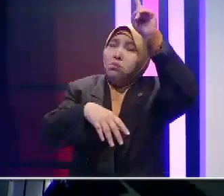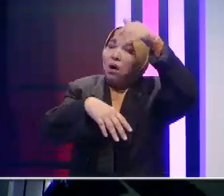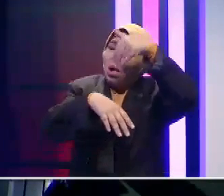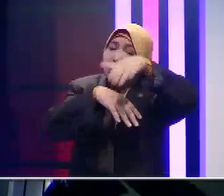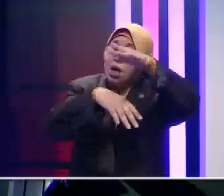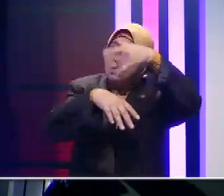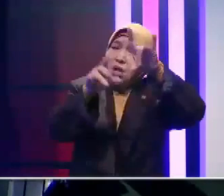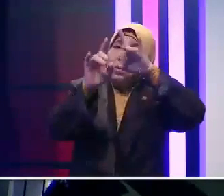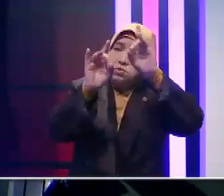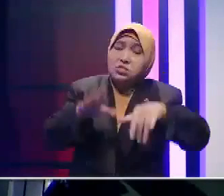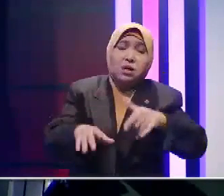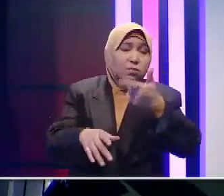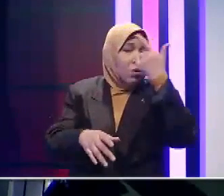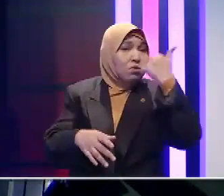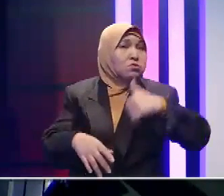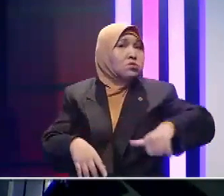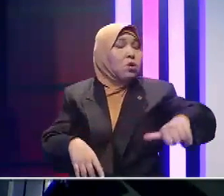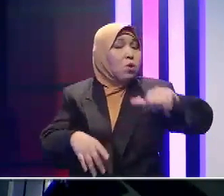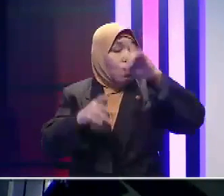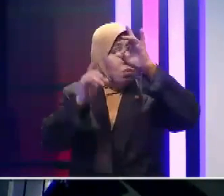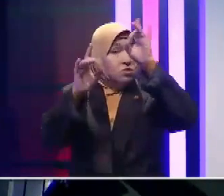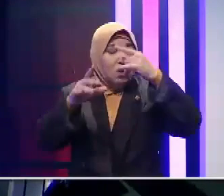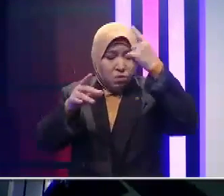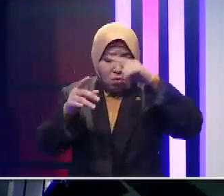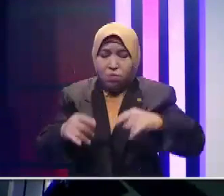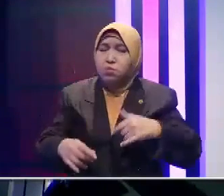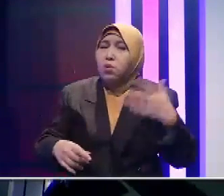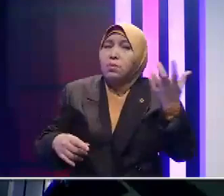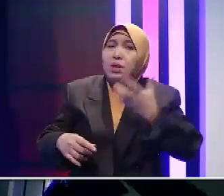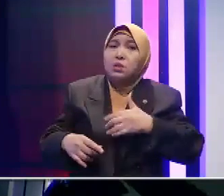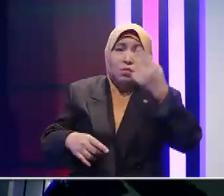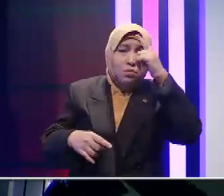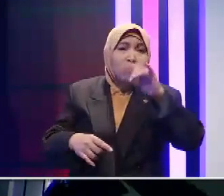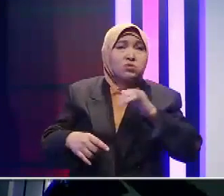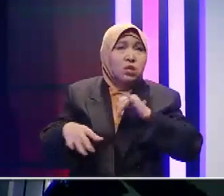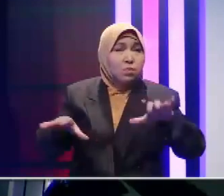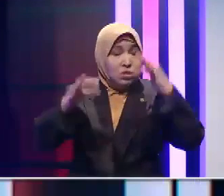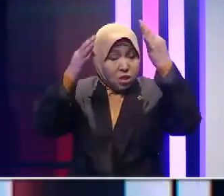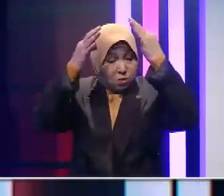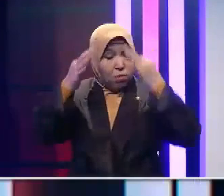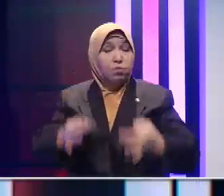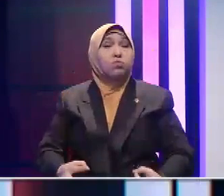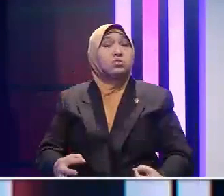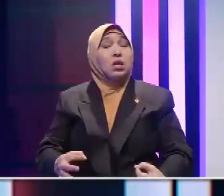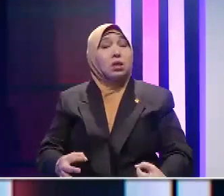berbagai-bagai. Sebabnya hujan tu untuk apa? Bukan untuk menyakitkan saya. Untuk saya membuat satu keputusan.